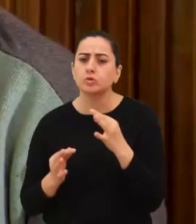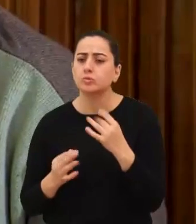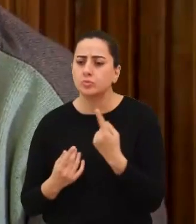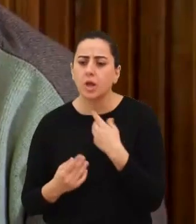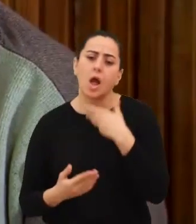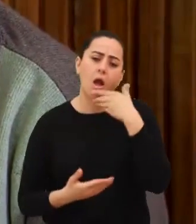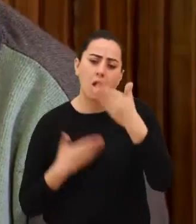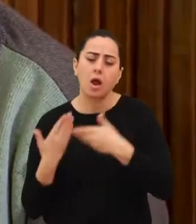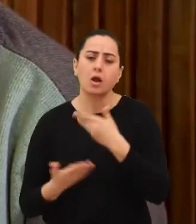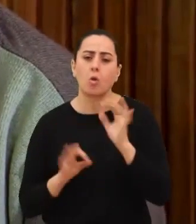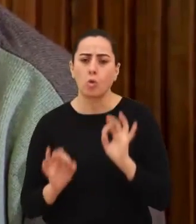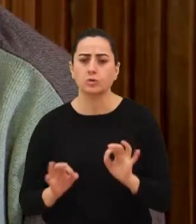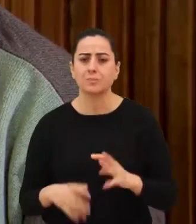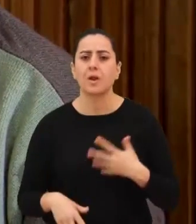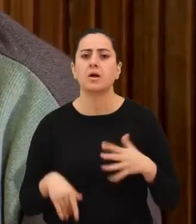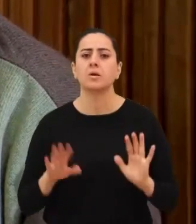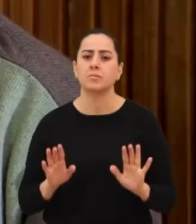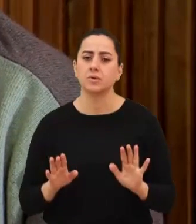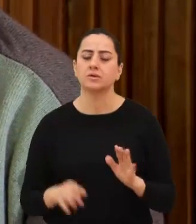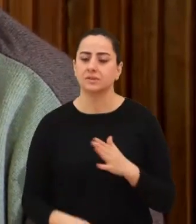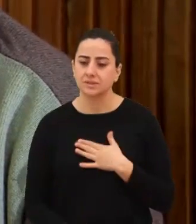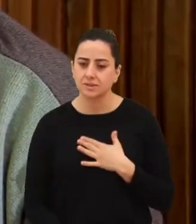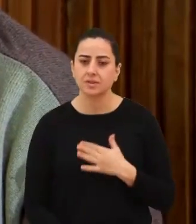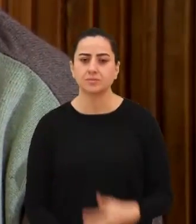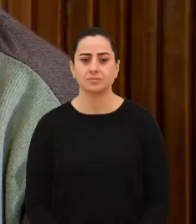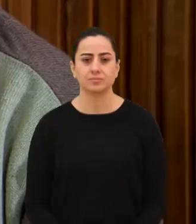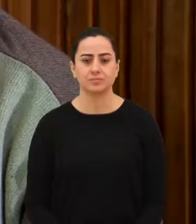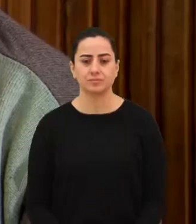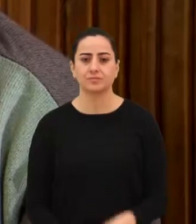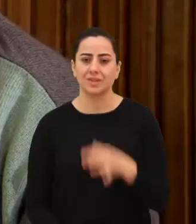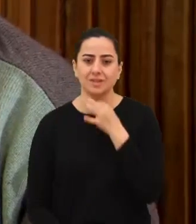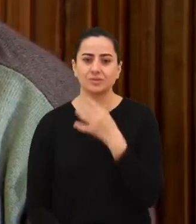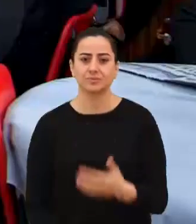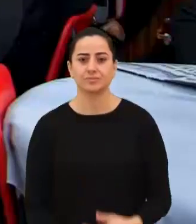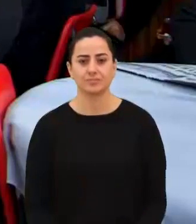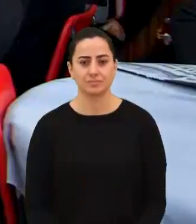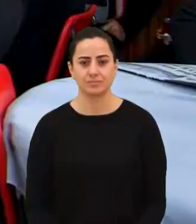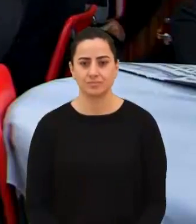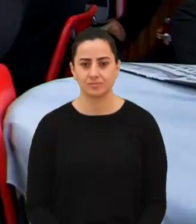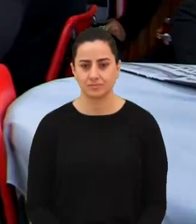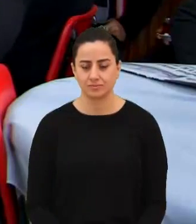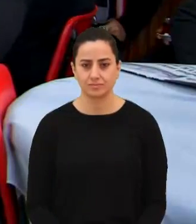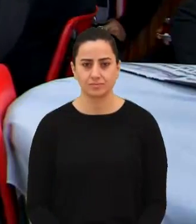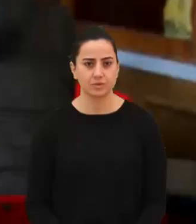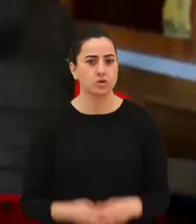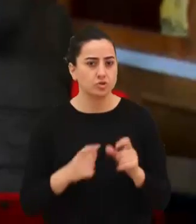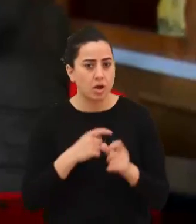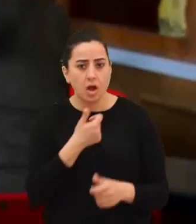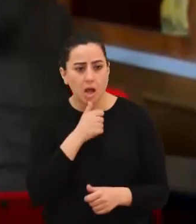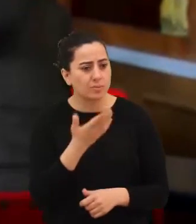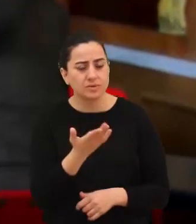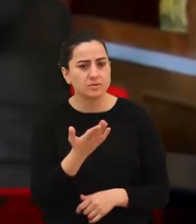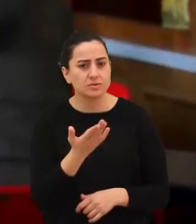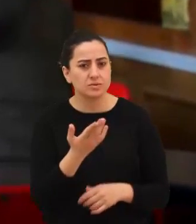her şeyi bir bir anlatacağım efendim. Saygı, hürmet gidiyorum. Sağ olun, teşekkürler efendim. Şükrü abi, yine kimi